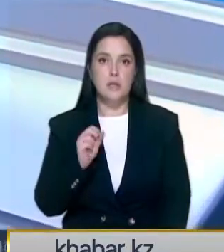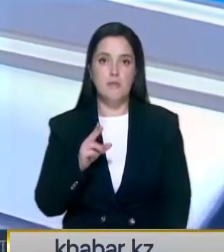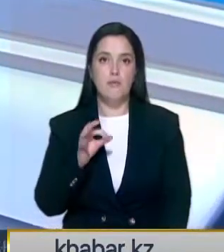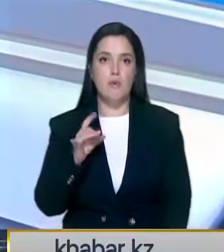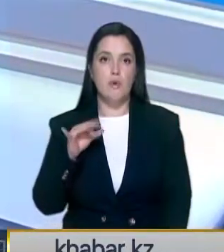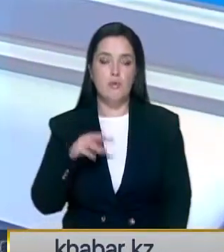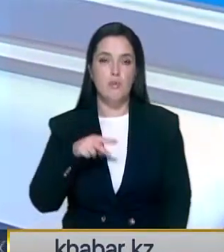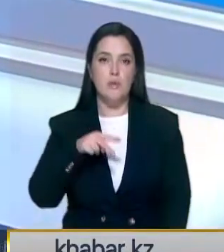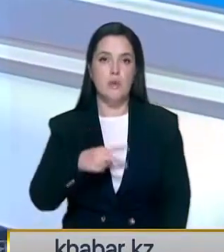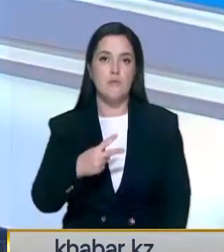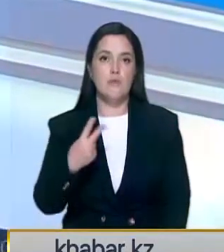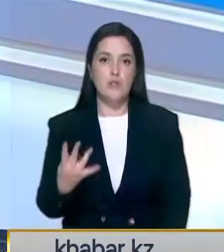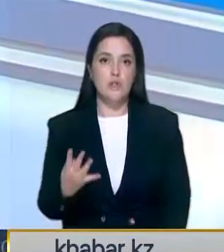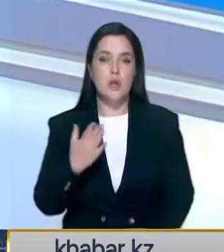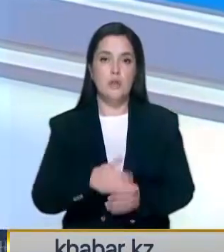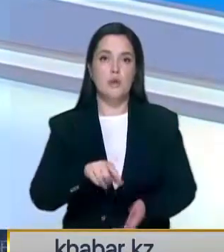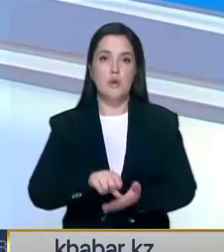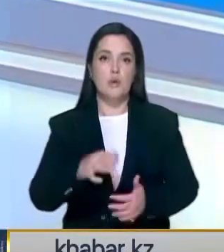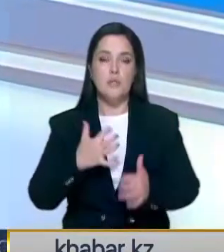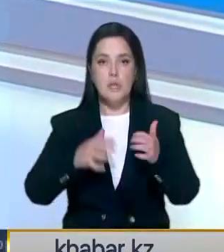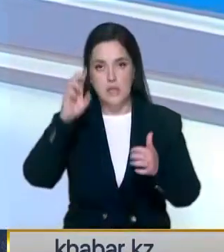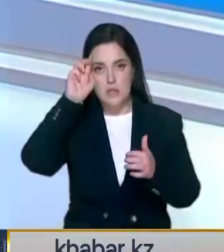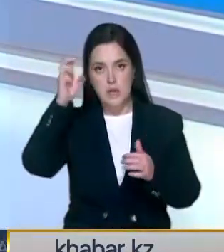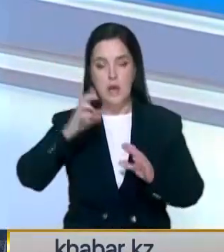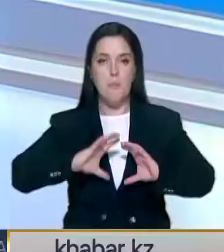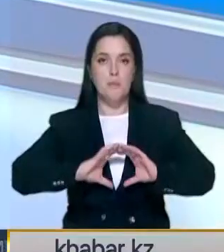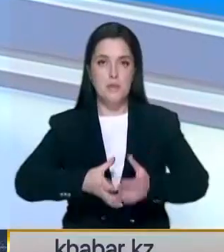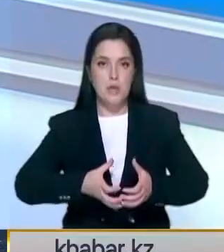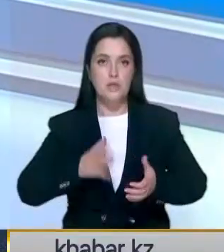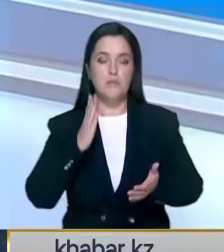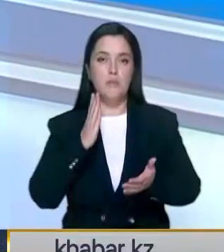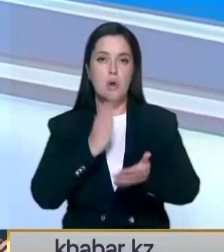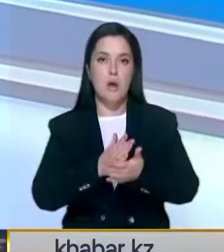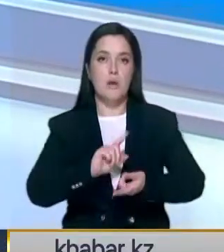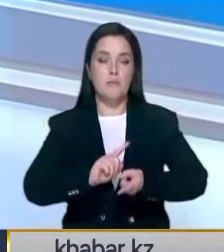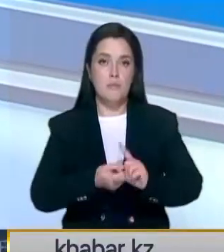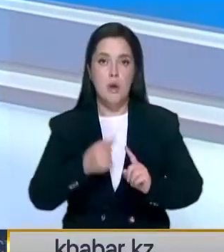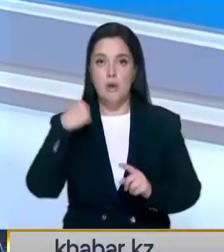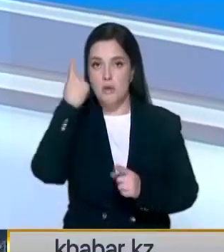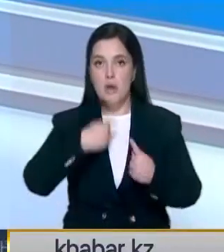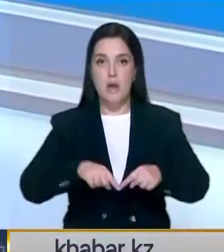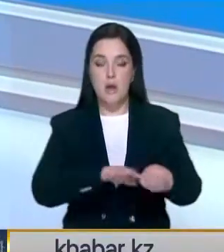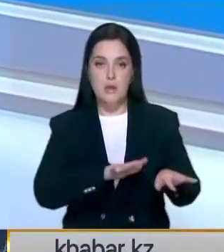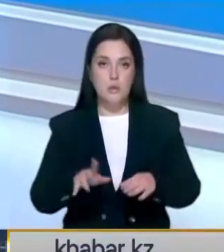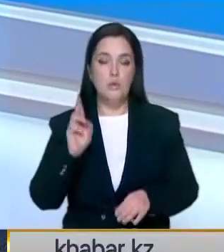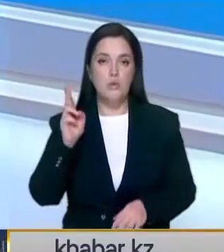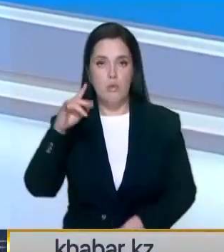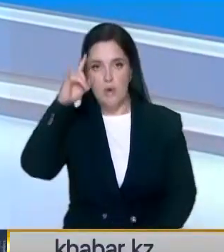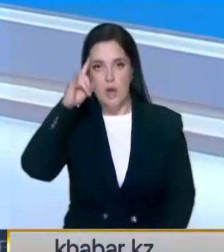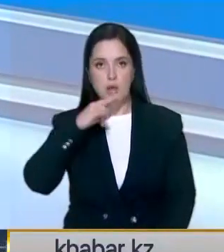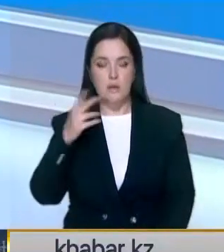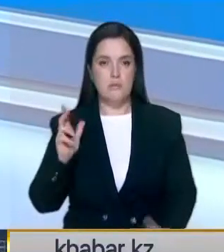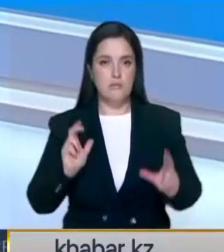2024 посвящен роли средних держав в меняющемся глобальном порядке. Организатор мероприятия – Казахстанский институт стратегических исследований